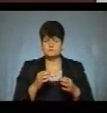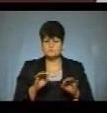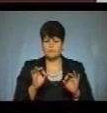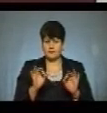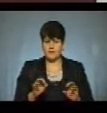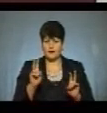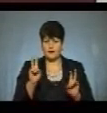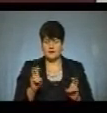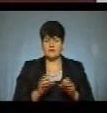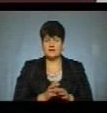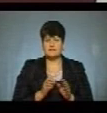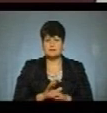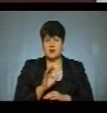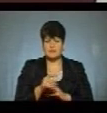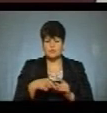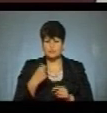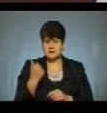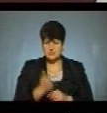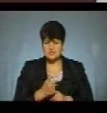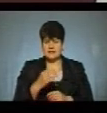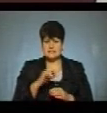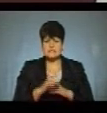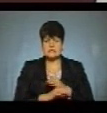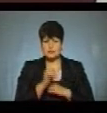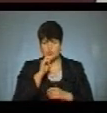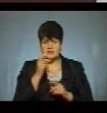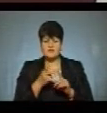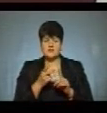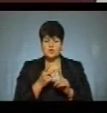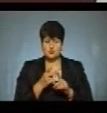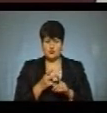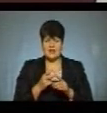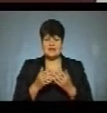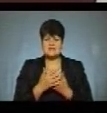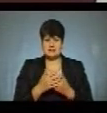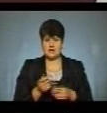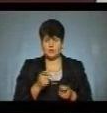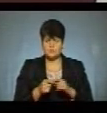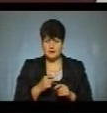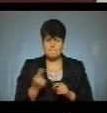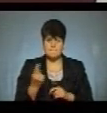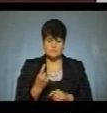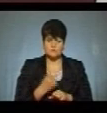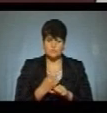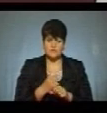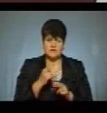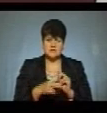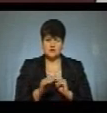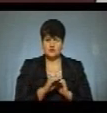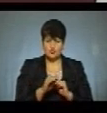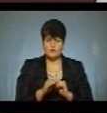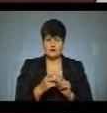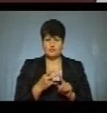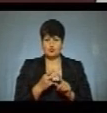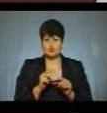сітку відправлять на схід України. Це вже друга сітка, яку сплели волонтери фонду разом із тернополянами. Першу виготовили наприкінці жовтня у 2-й